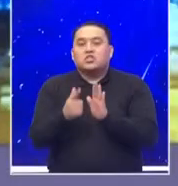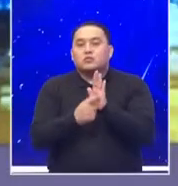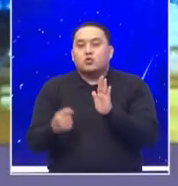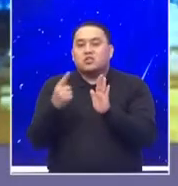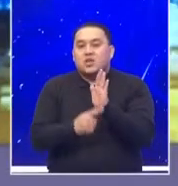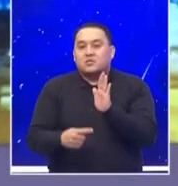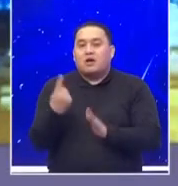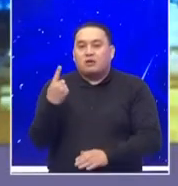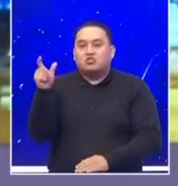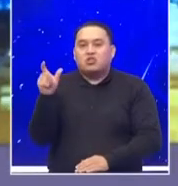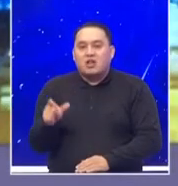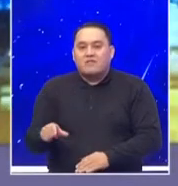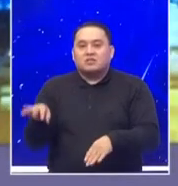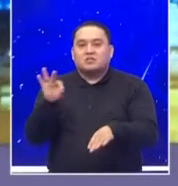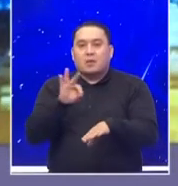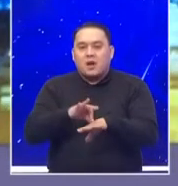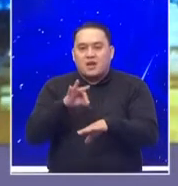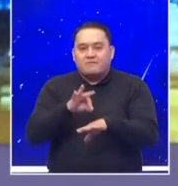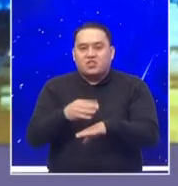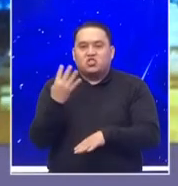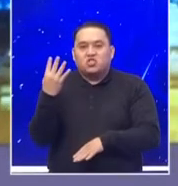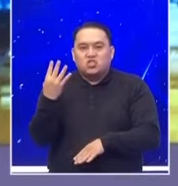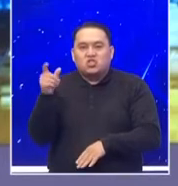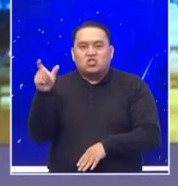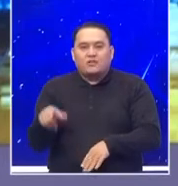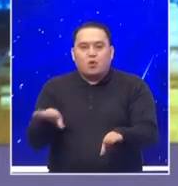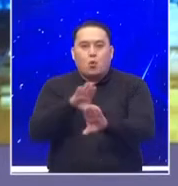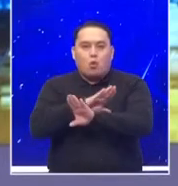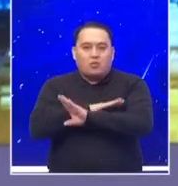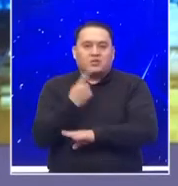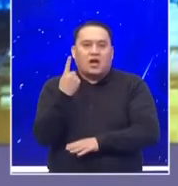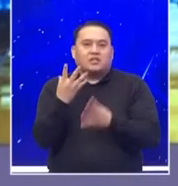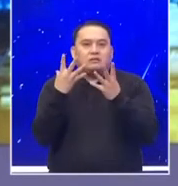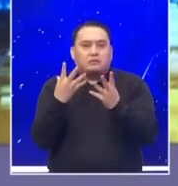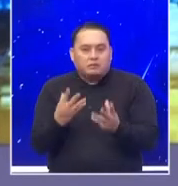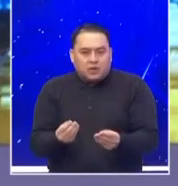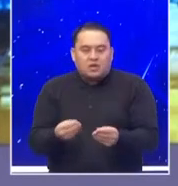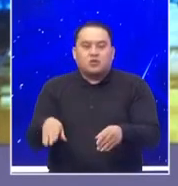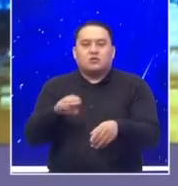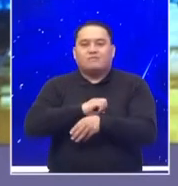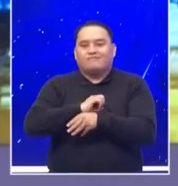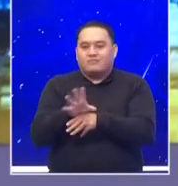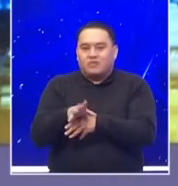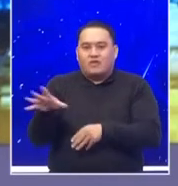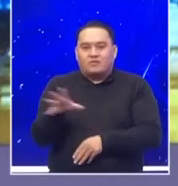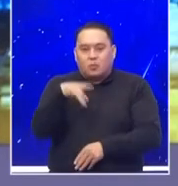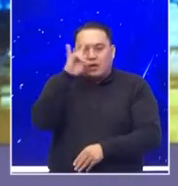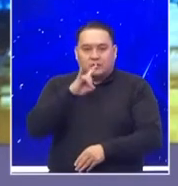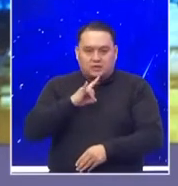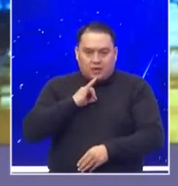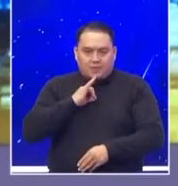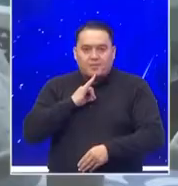771 заболевший и 4 летальных исхода за сутки случаи заражения коронавирусной инфекцией зарегистрированы во всех регионах